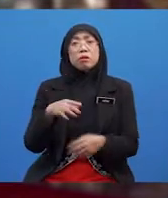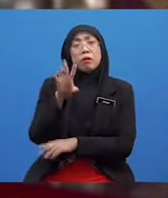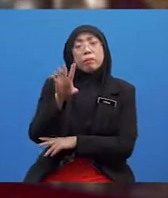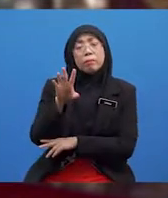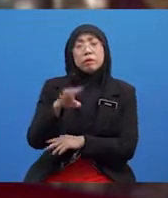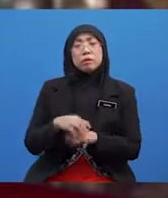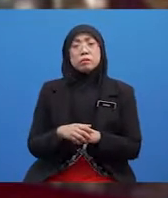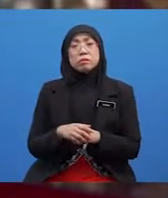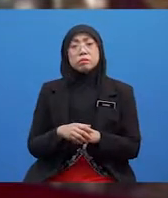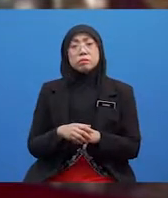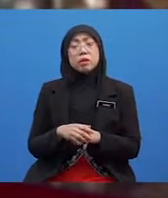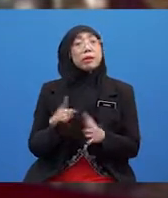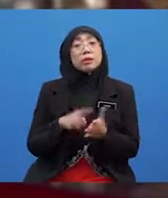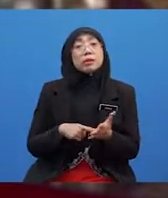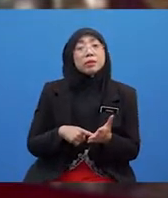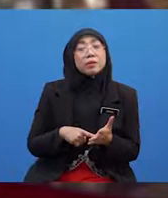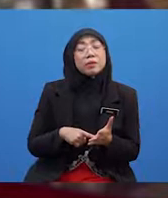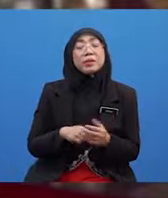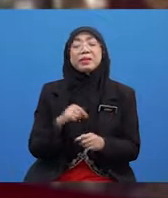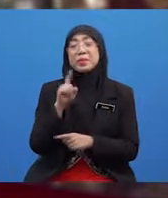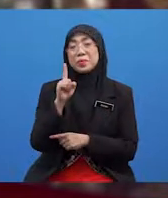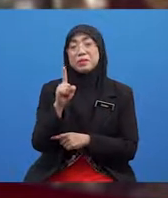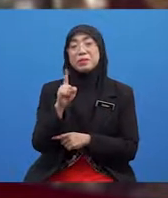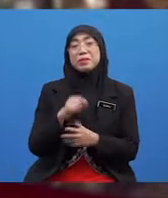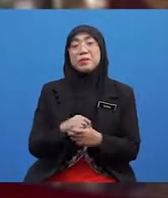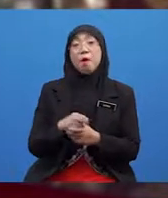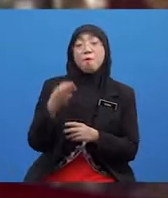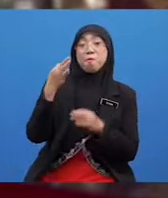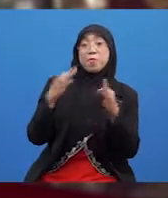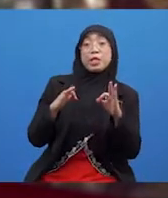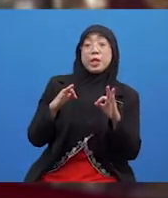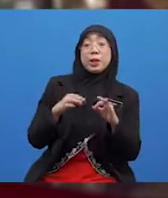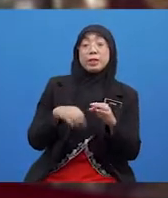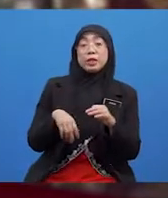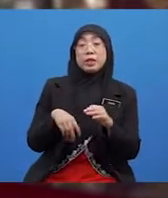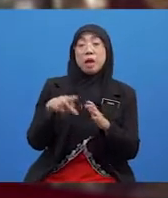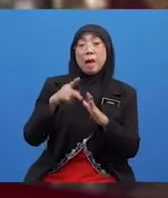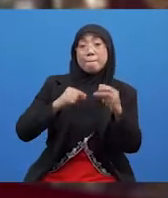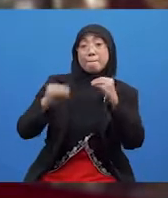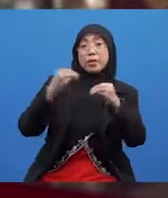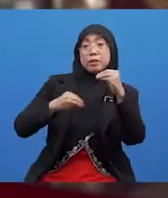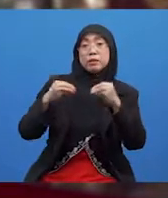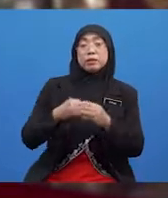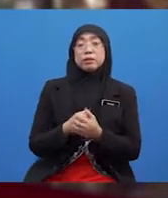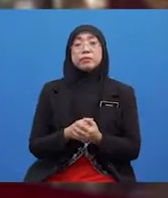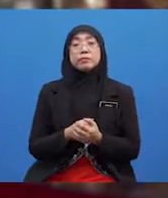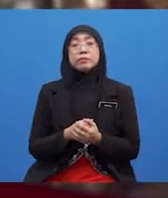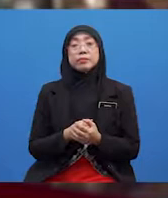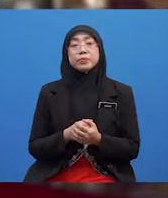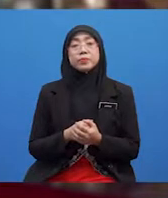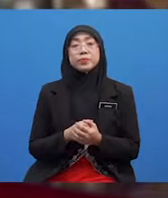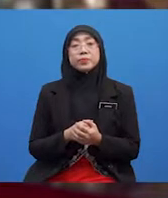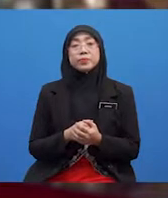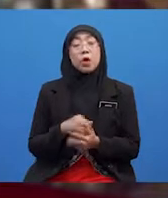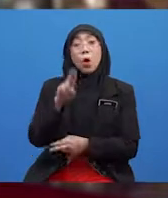dalam keadaan normal atau pada suasana permainan atau persekitaran yang lebih mencabar